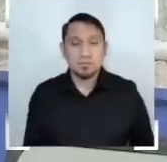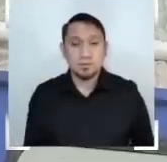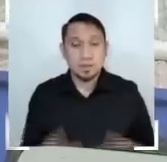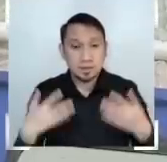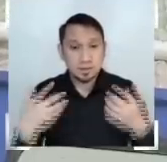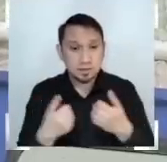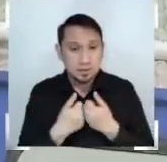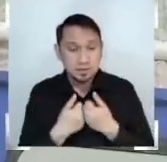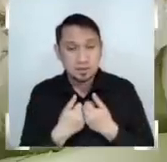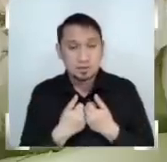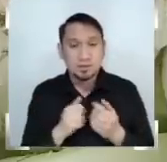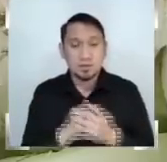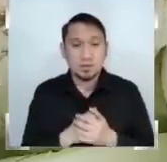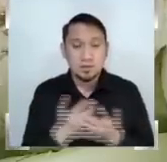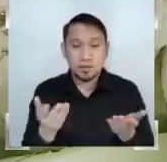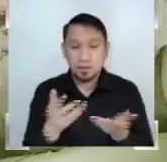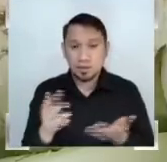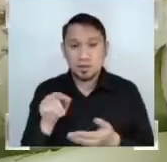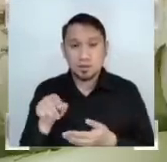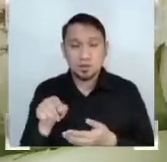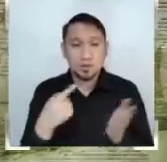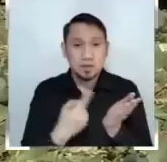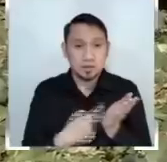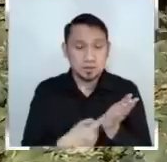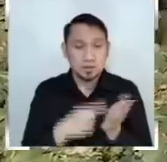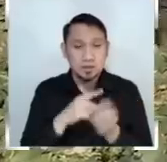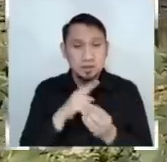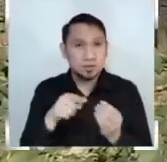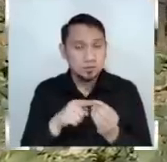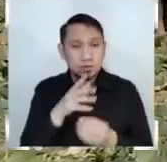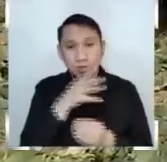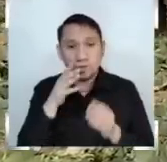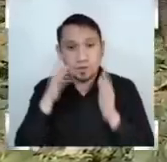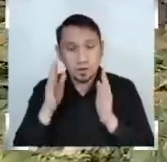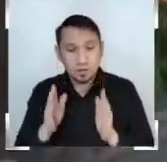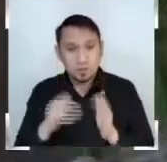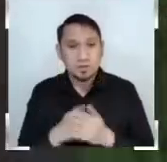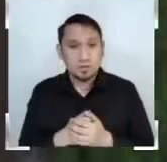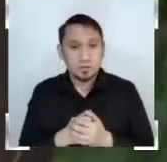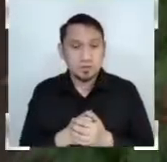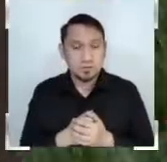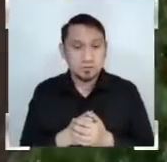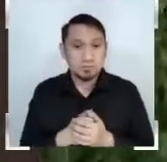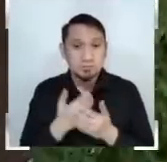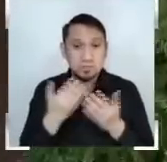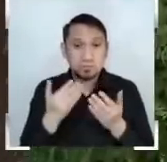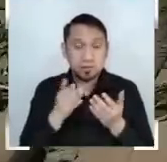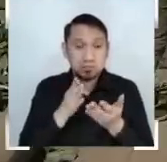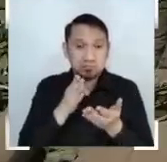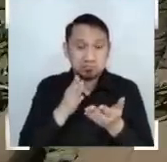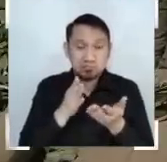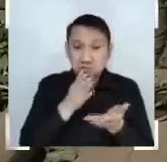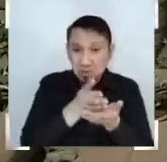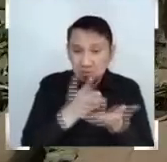sa Metro Manila. We are talking directly to farmers. Kaya sa mga region, pumupunta na po kami. Parang ating mga magsasaka,